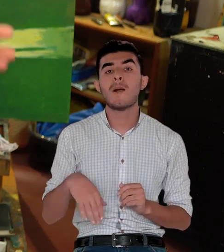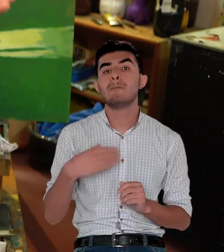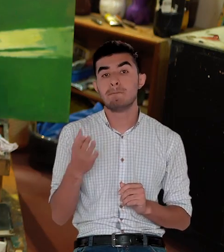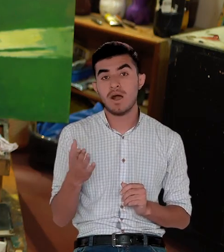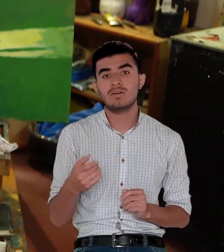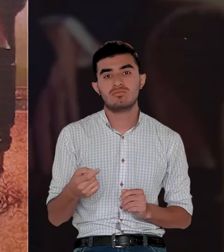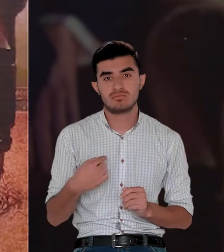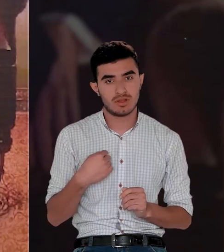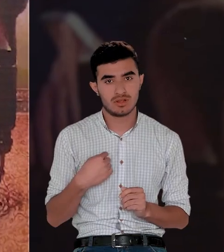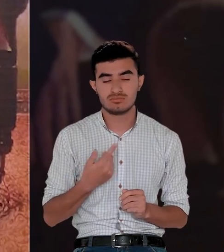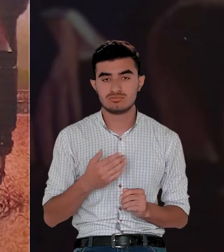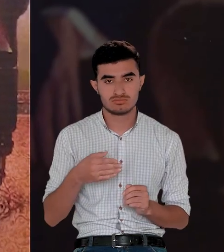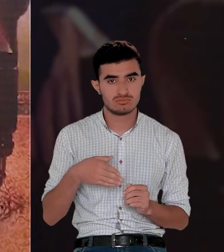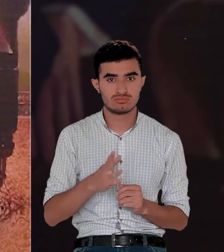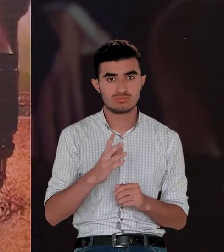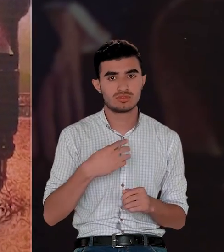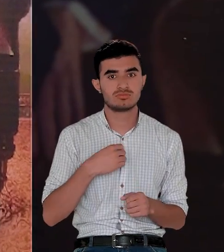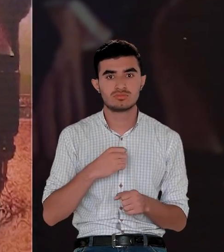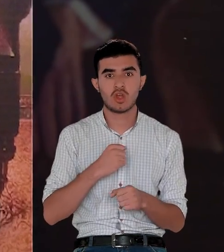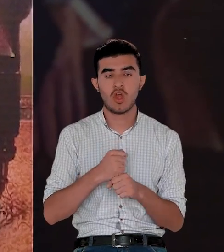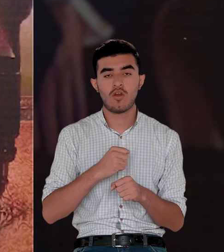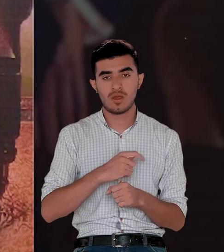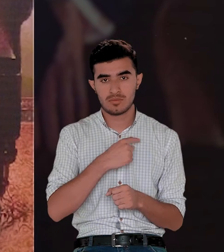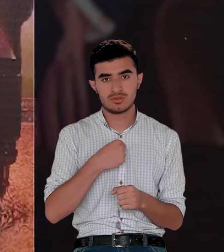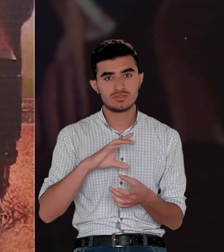بڑی اسپیس تھی.